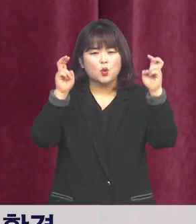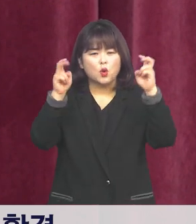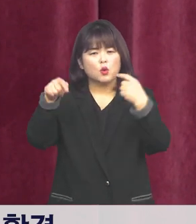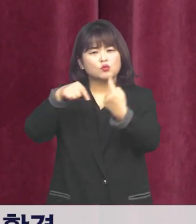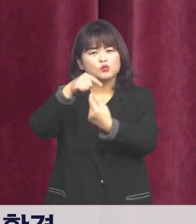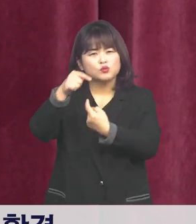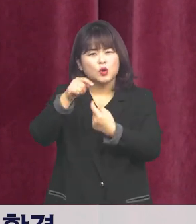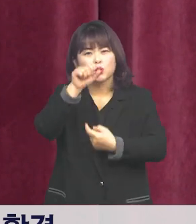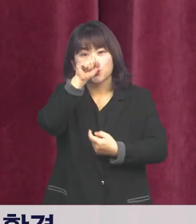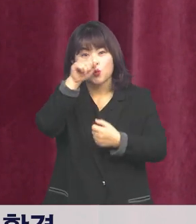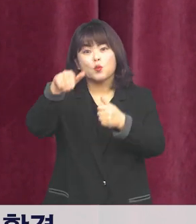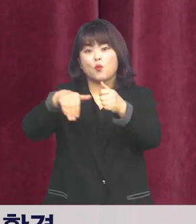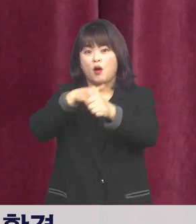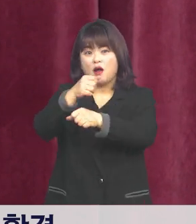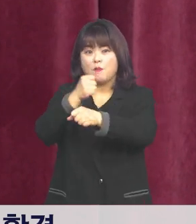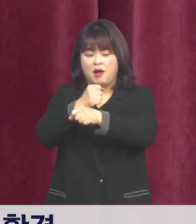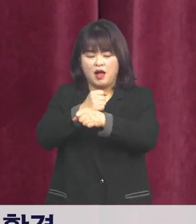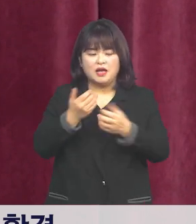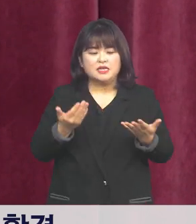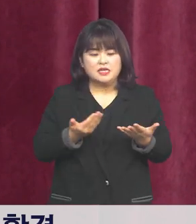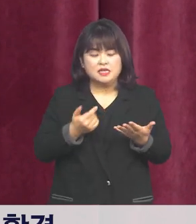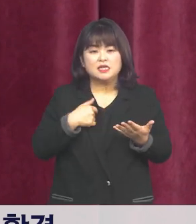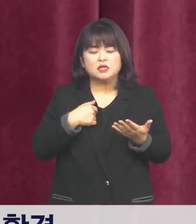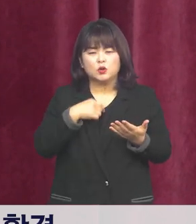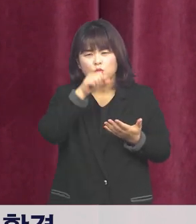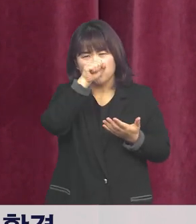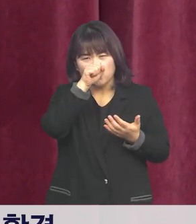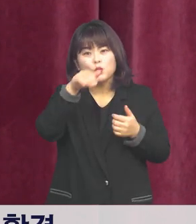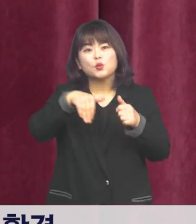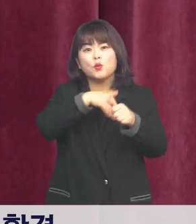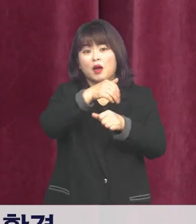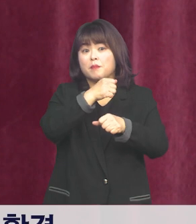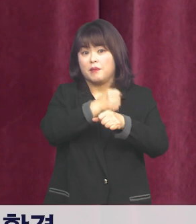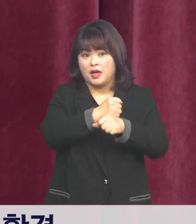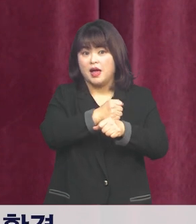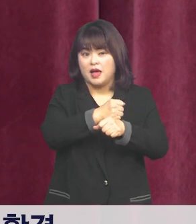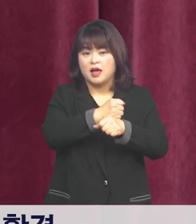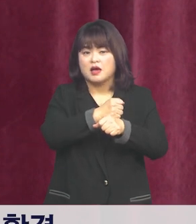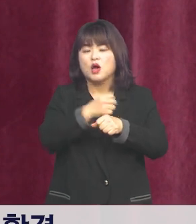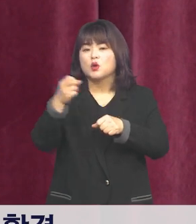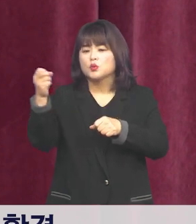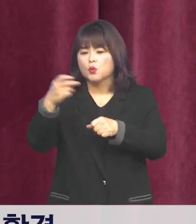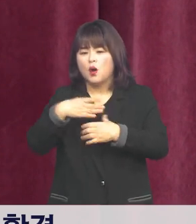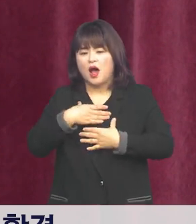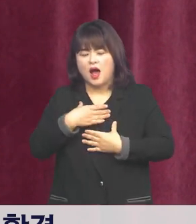기업하기 좋은 환경, 또 근로자들이 일하기 좋은 환경,